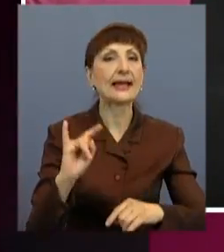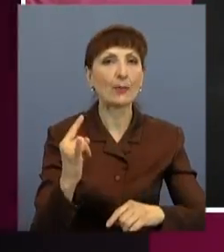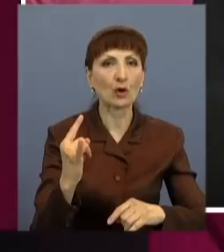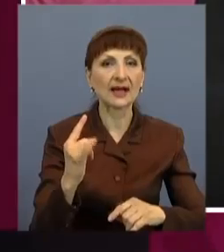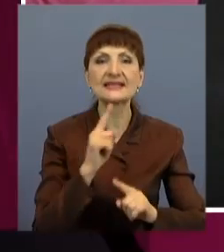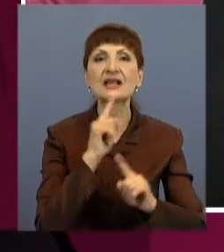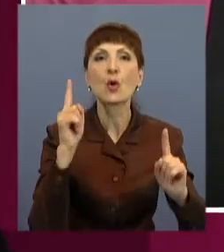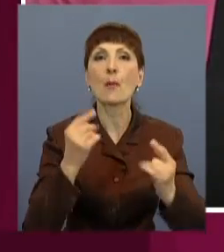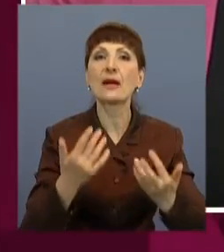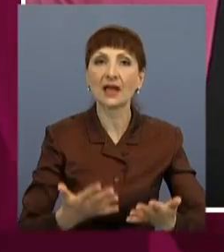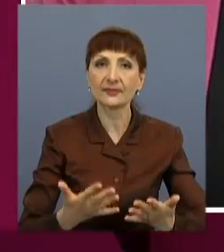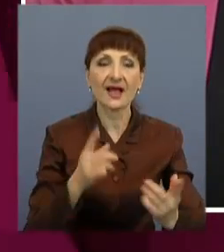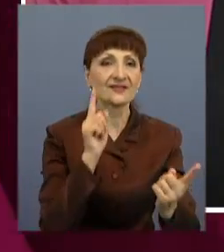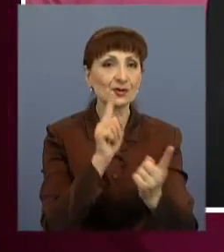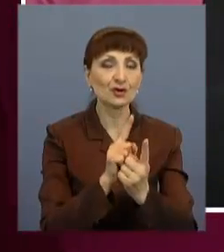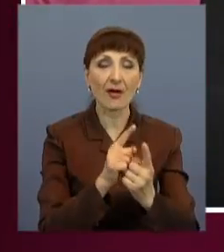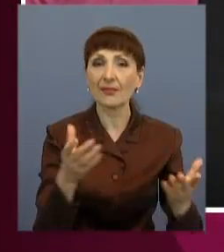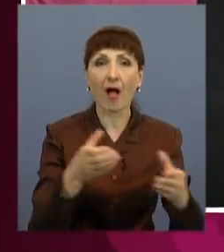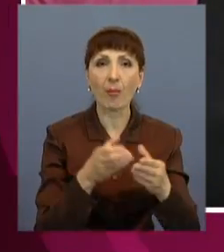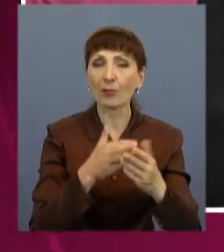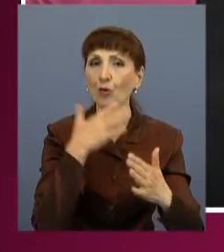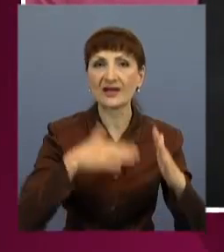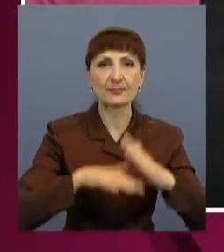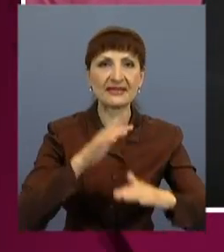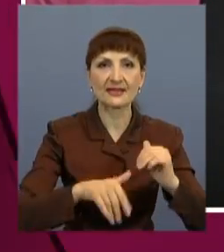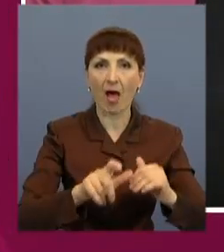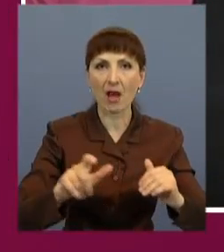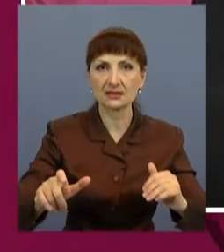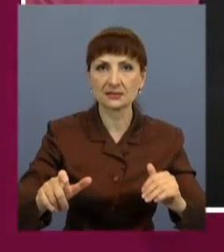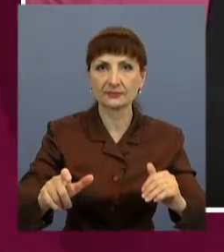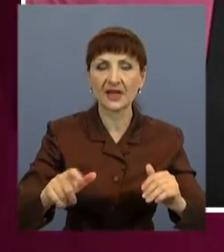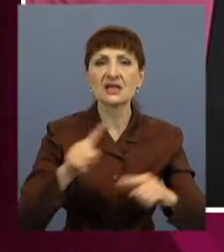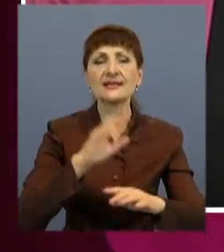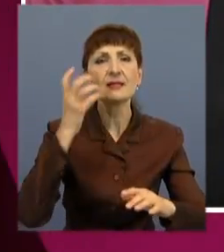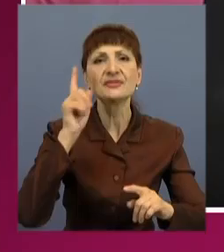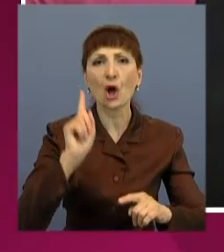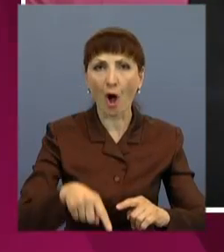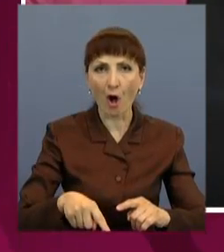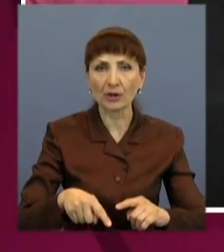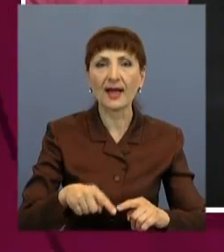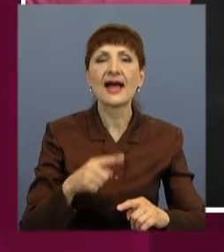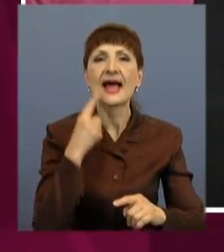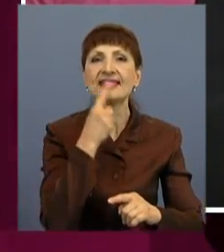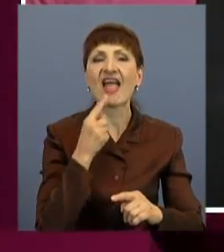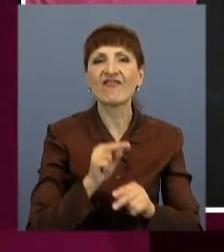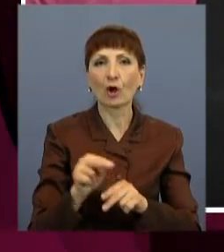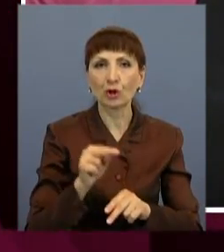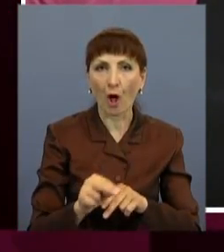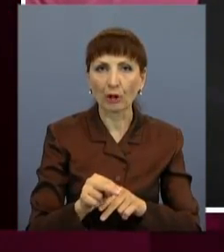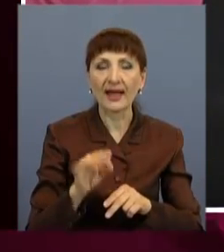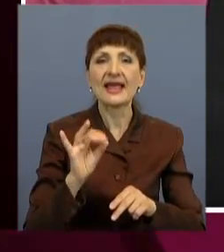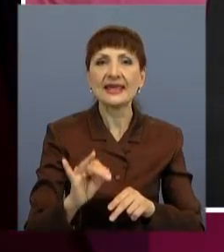особыми потребностями встречает целая команда специалистов. Здесь и психолог, и дефектолог, и